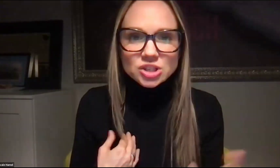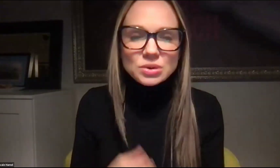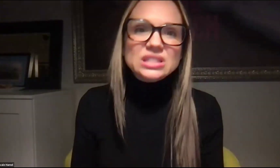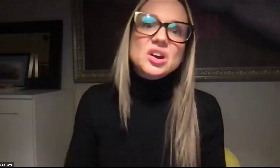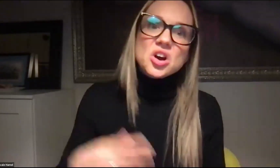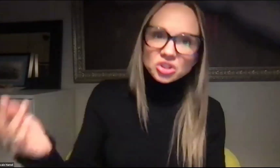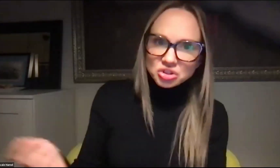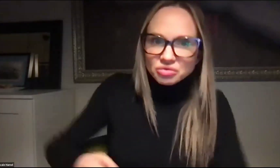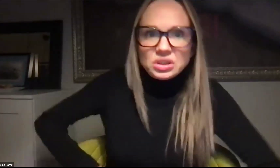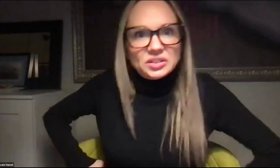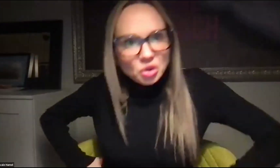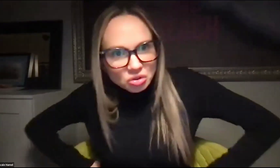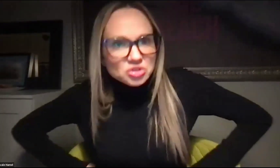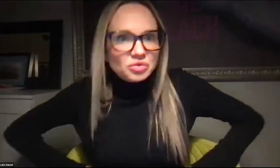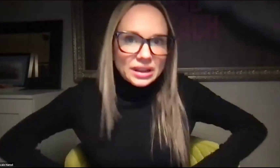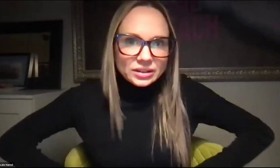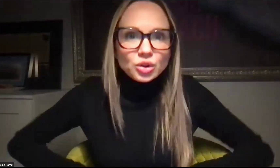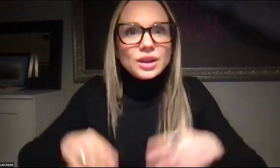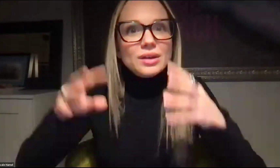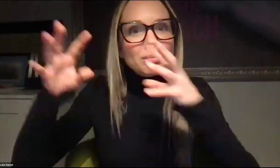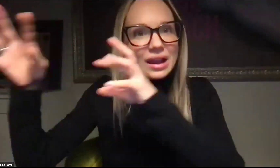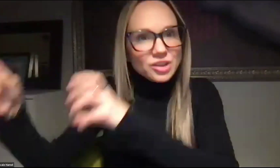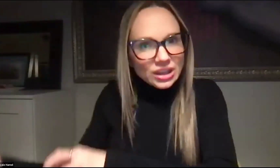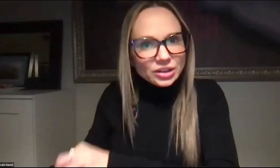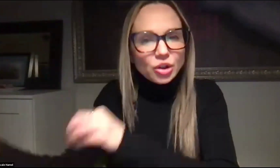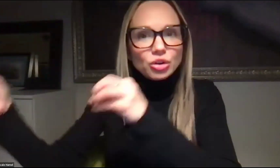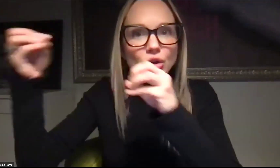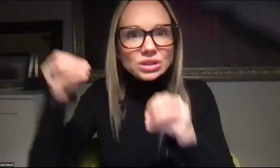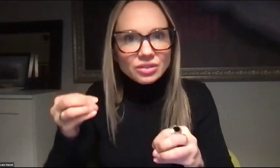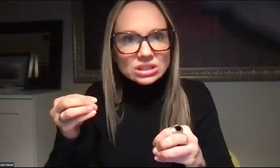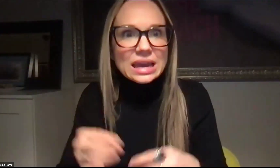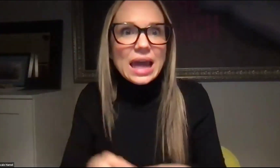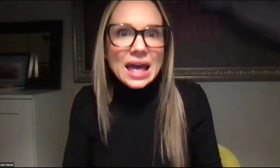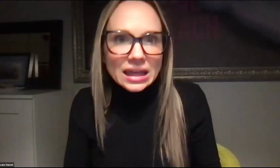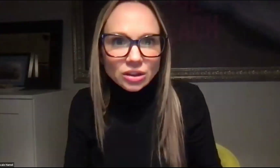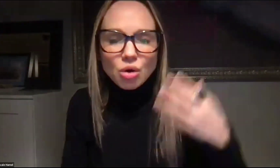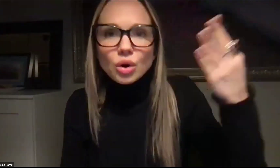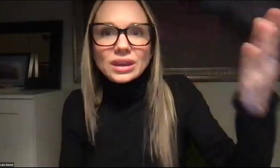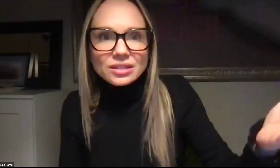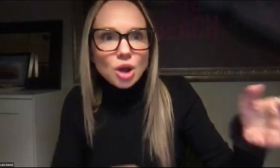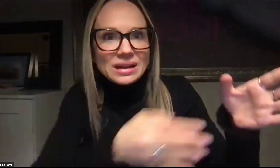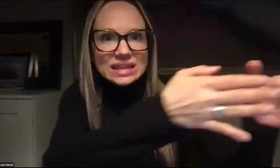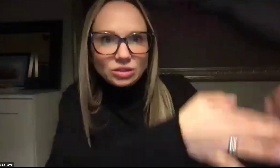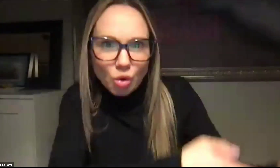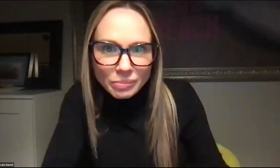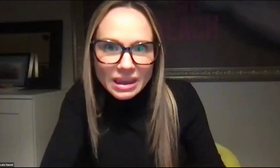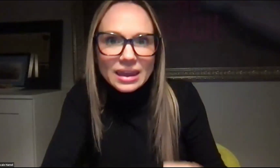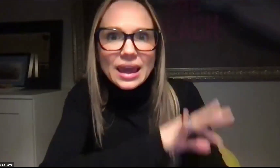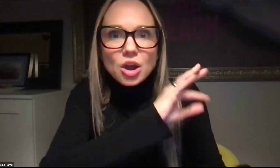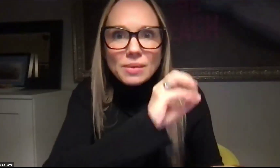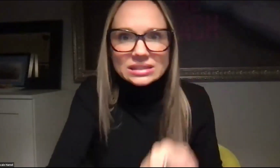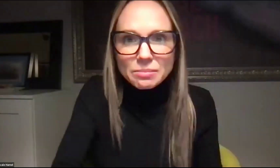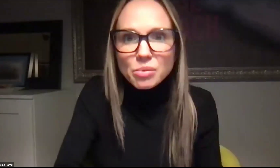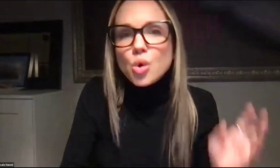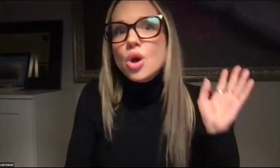je me regarde, je me dis, ah, t'as-tu vu tel truc, t'as-tu vu tel truc? Mais quand il y a quelqu'un d'autre qui va dire, ah non, regarde comment ça tombe